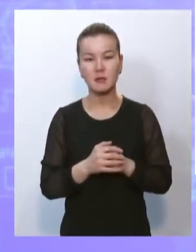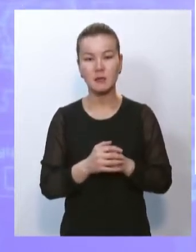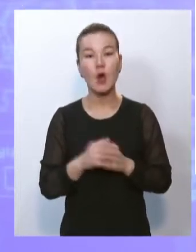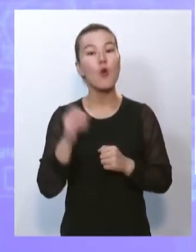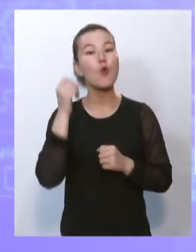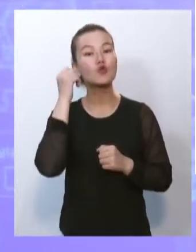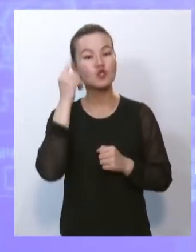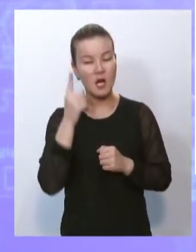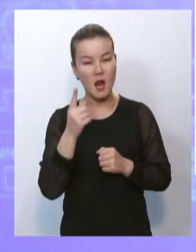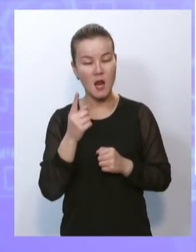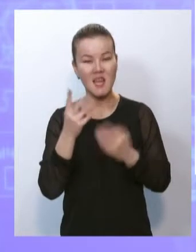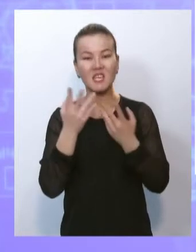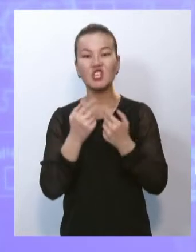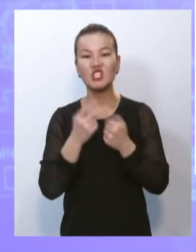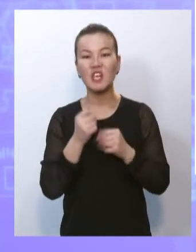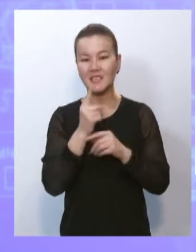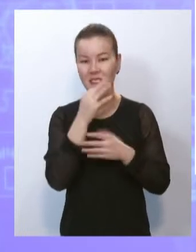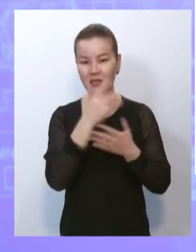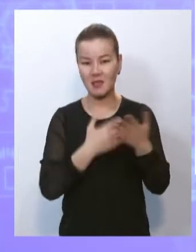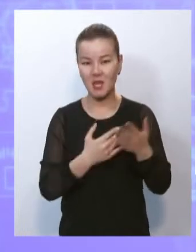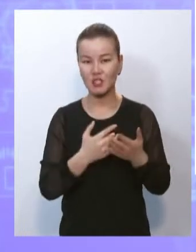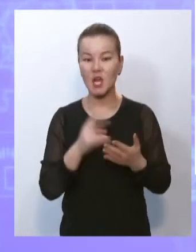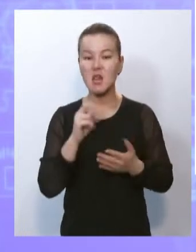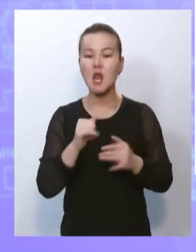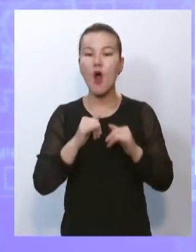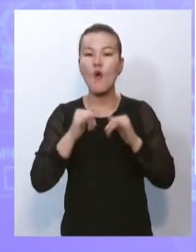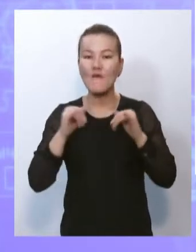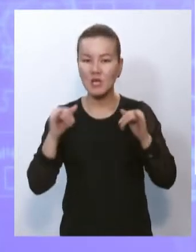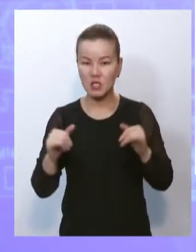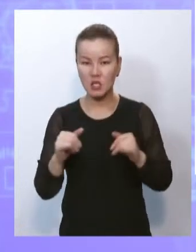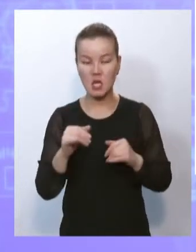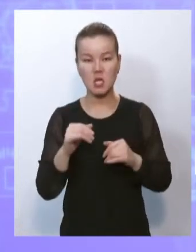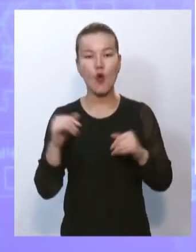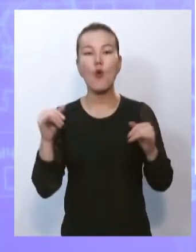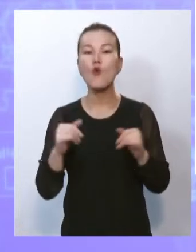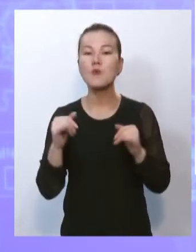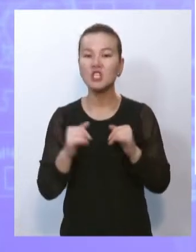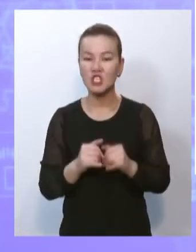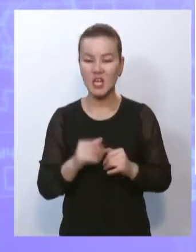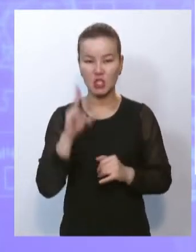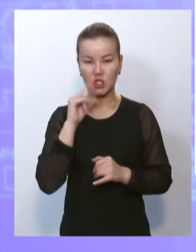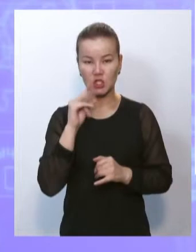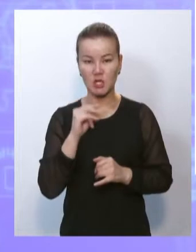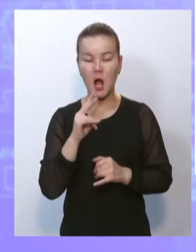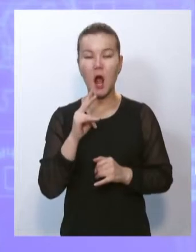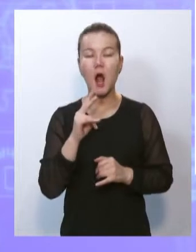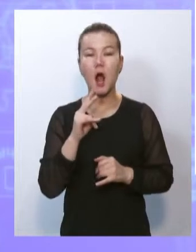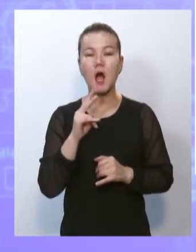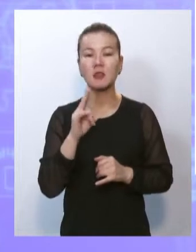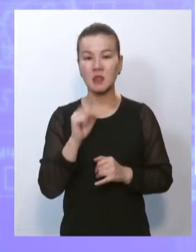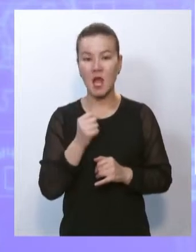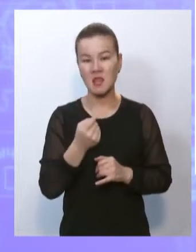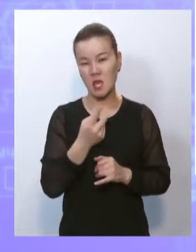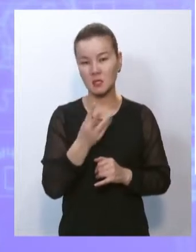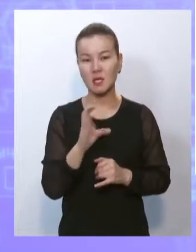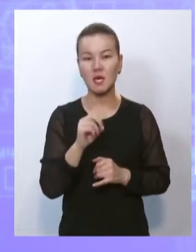узнали решение задач на увеличение и уменьшение числа на несколько единиц